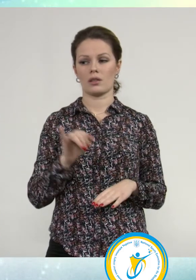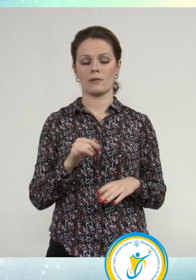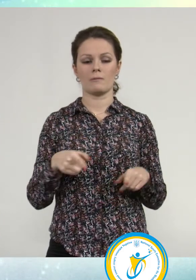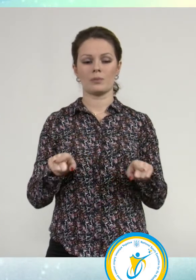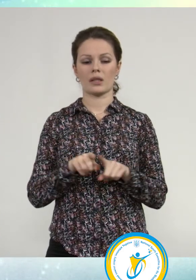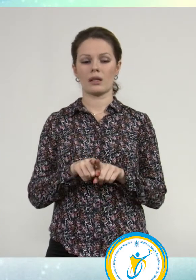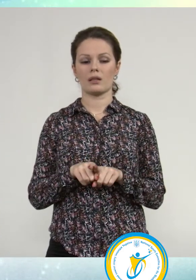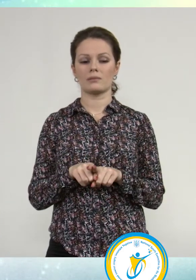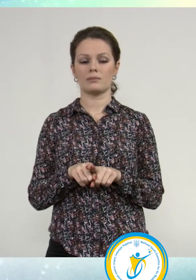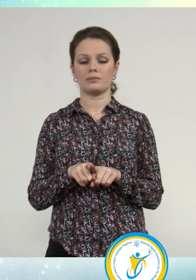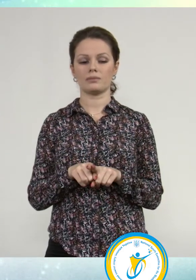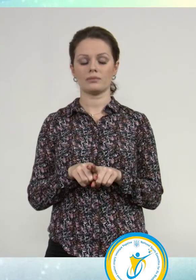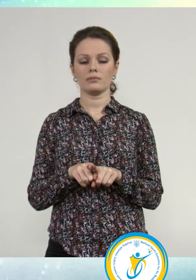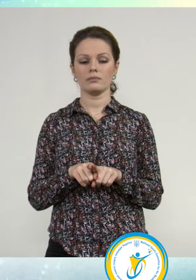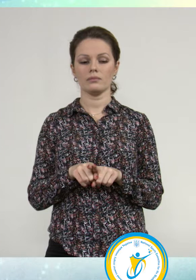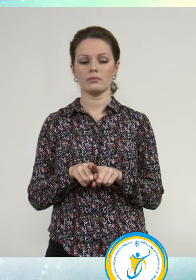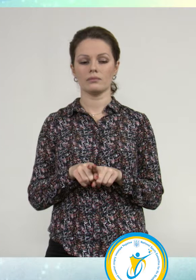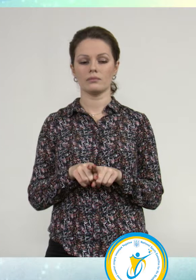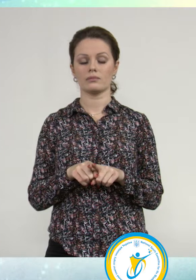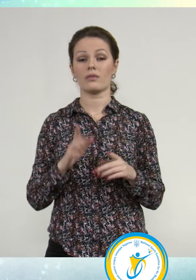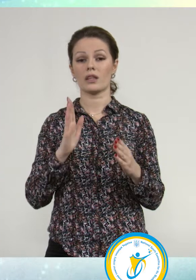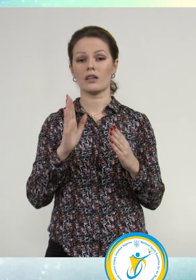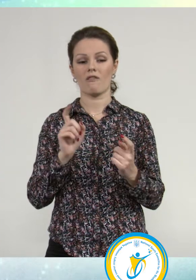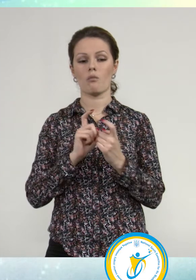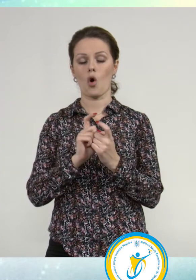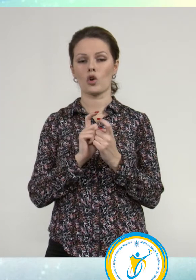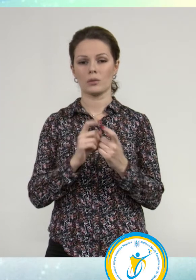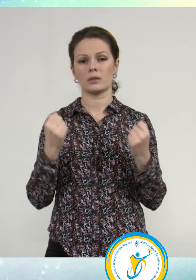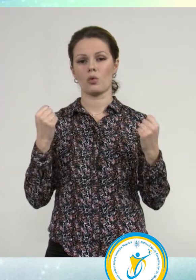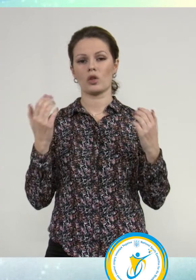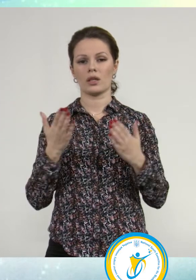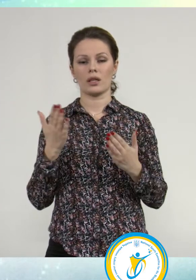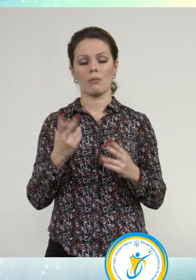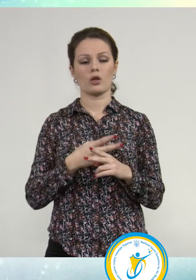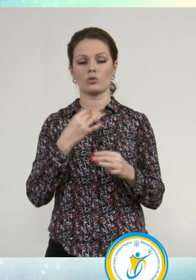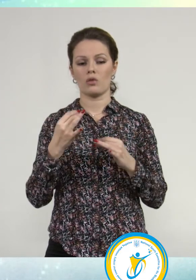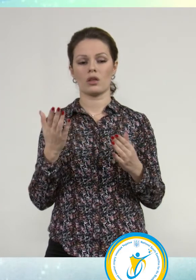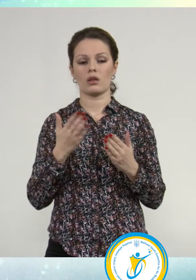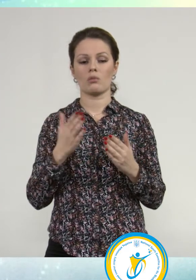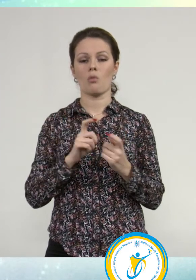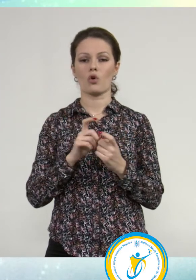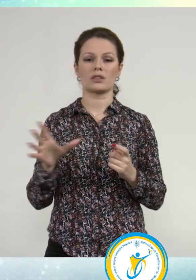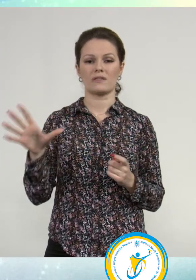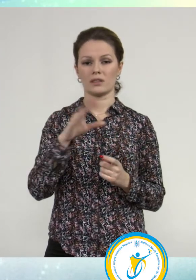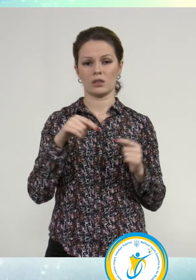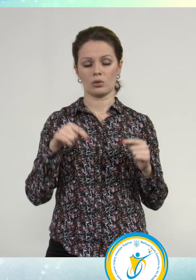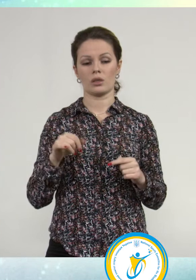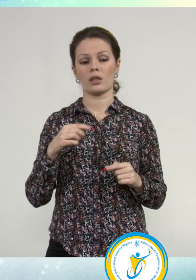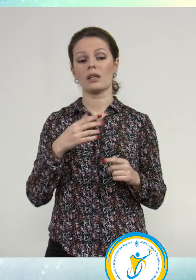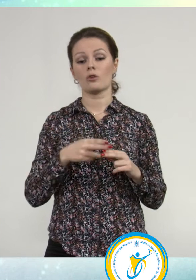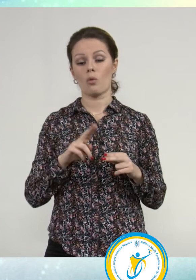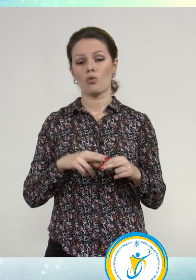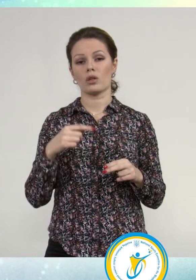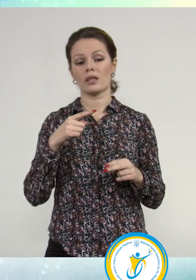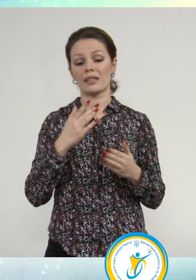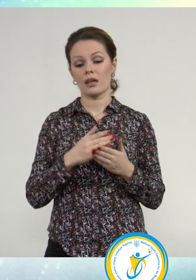такий, так, такий в боротьбі спорт, який, безумовно, в якому борються всі тут. Тому є ж сьогодні